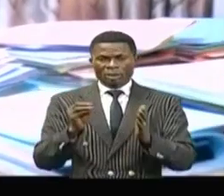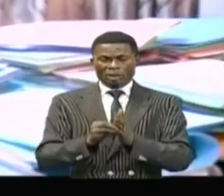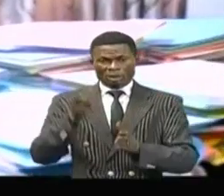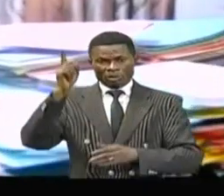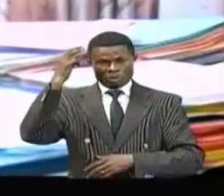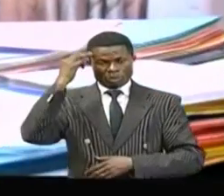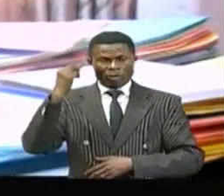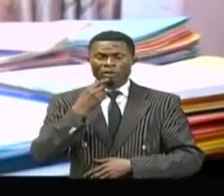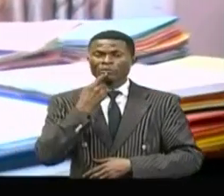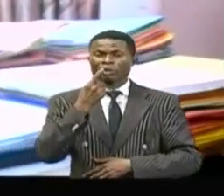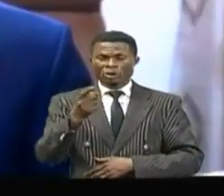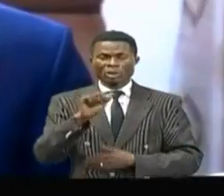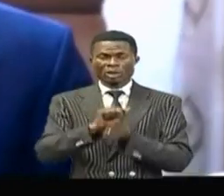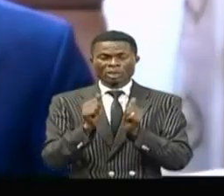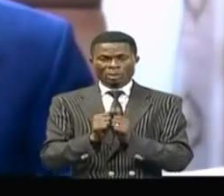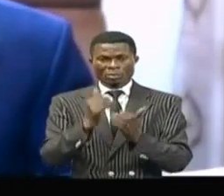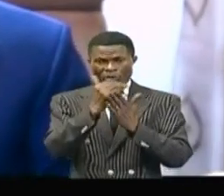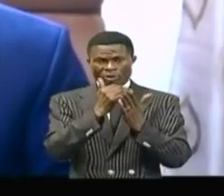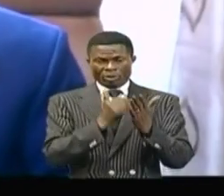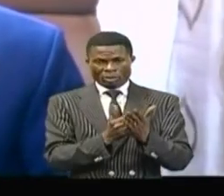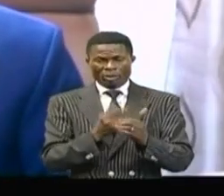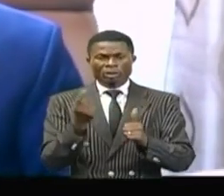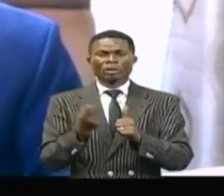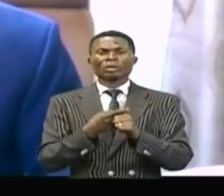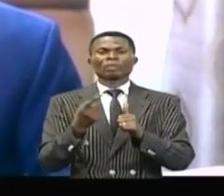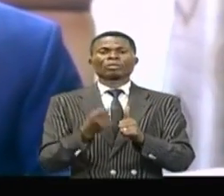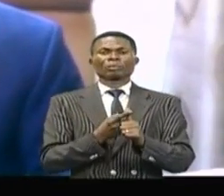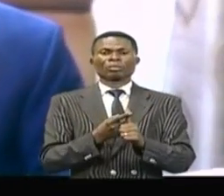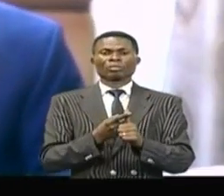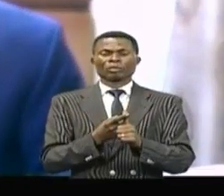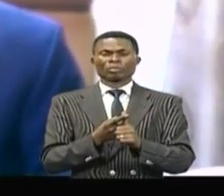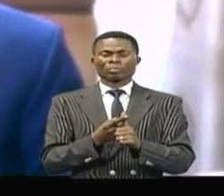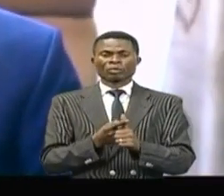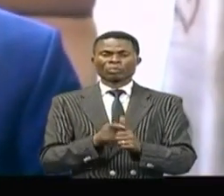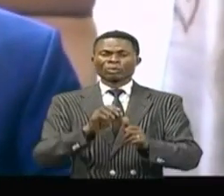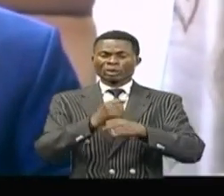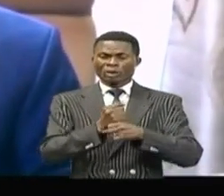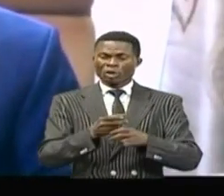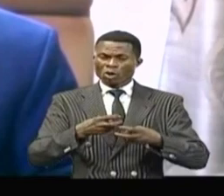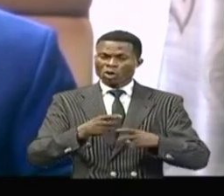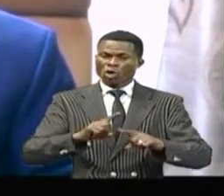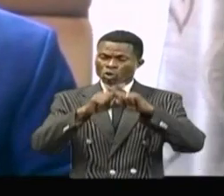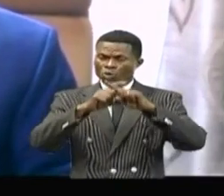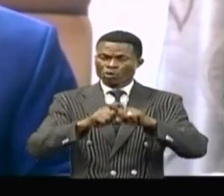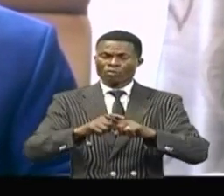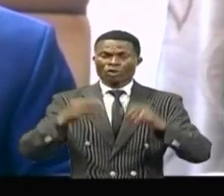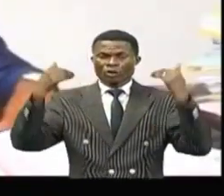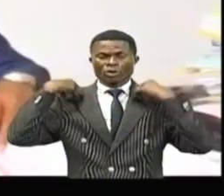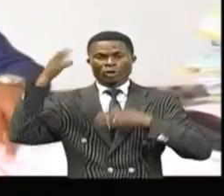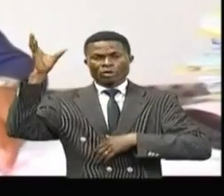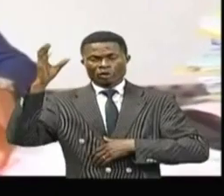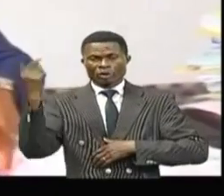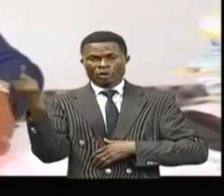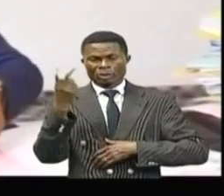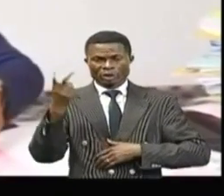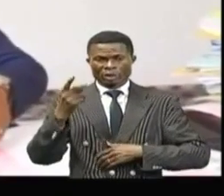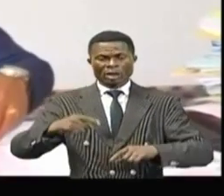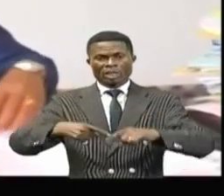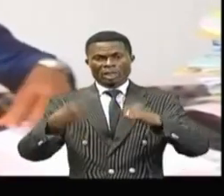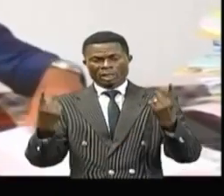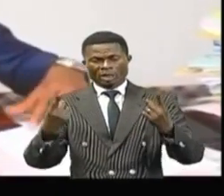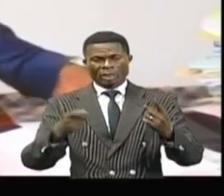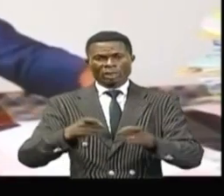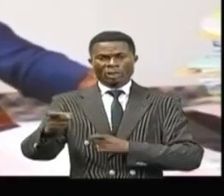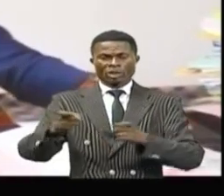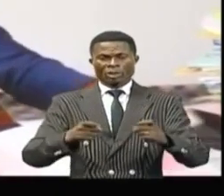relevé quelques faits ci-après, notamment l'instrumentalisation du conflit coutumier entre deux antagonistes pour la gestion